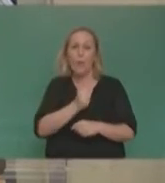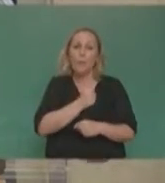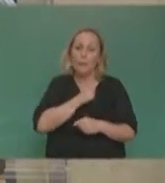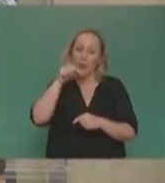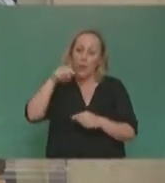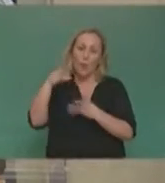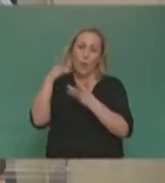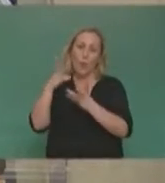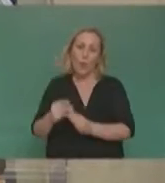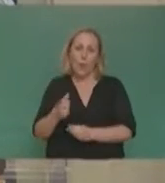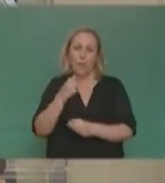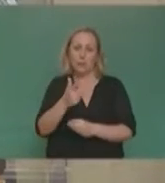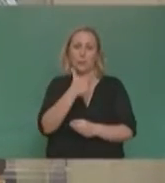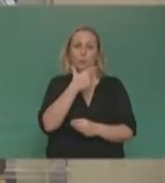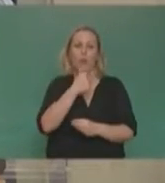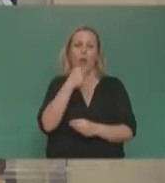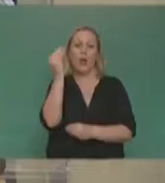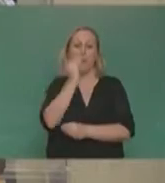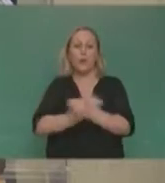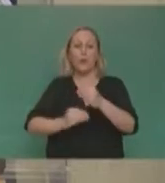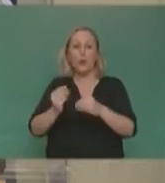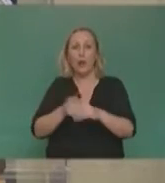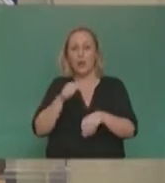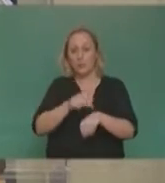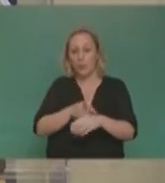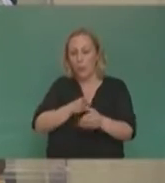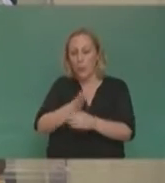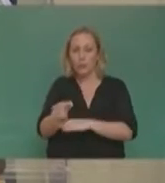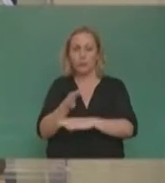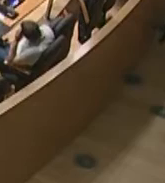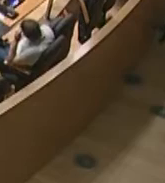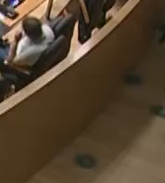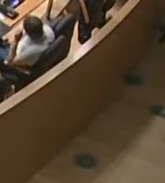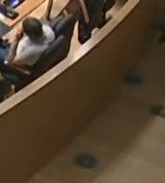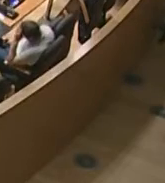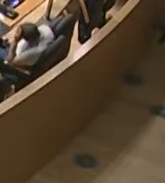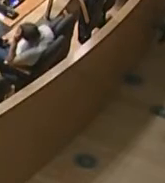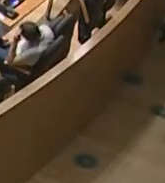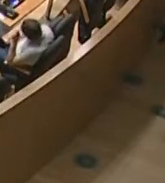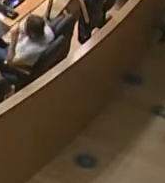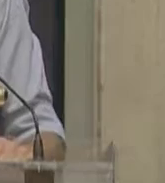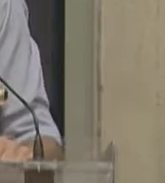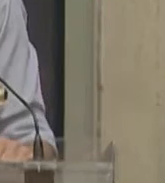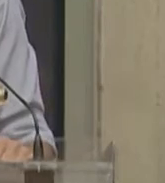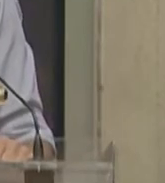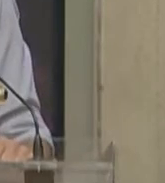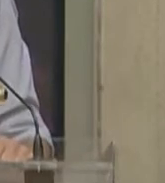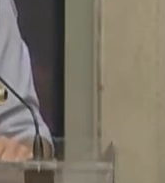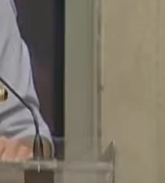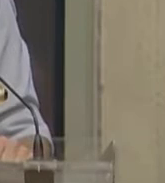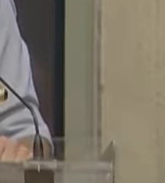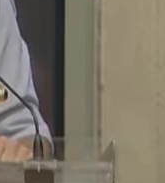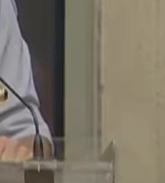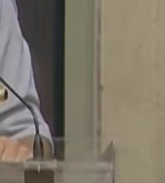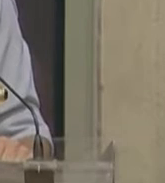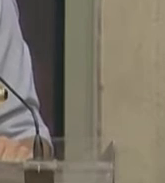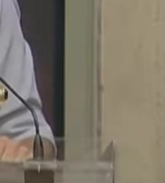διότι εδώ διευκολύνεται στο να έχουν πρόσβαση όλοι οι δημότες. Ο ίδιος ο συμπαραστάτης του Δημότη και της επιχείρησης,